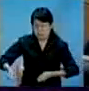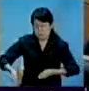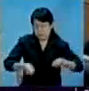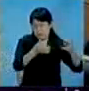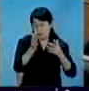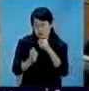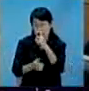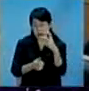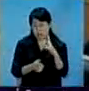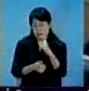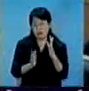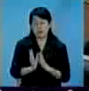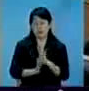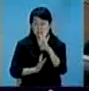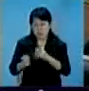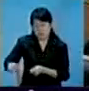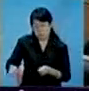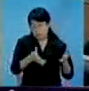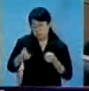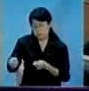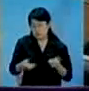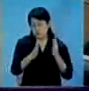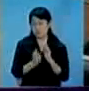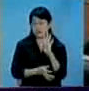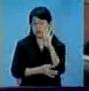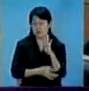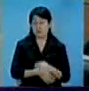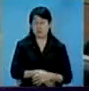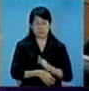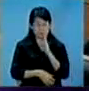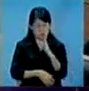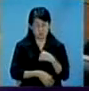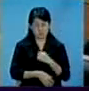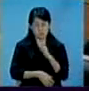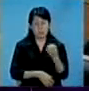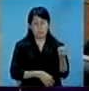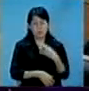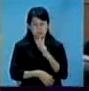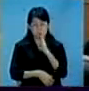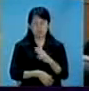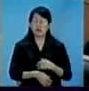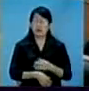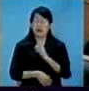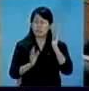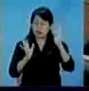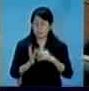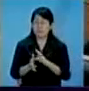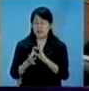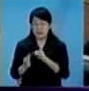พอันนี้ยกตัวอย่างนะครับนั่นคือข้อเท็จจริงผมต้องกราบเรียนว่าเป็นข้อเท็จจริงในสิ่งที่ผมพูดบางเรื่องเป็นข้อเท็จจริงบางเรื่องเป็นเรื่องจ